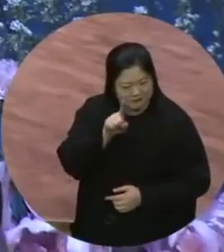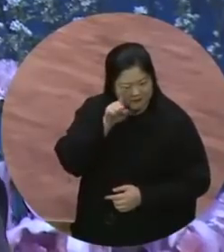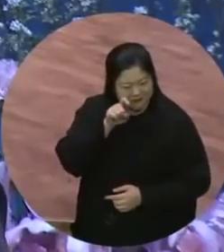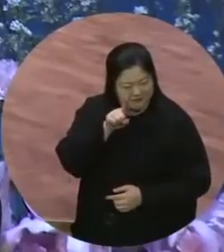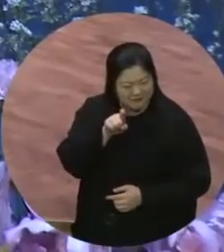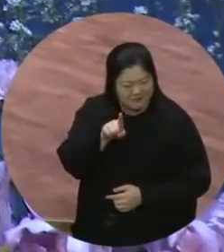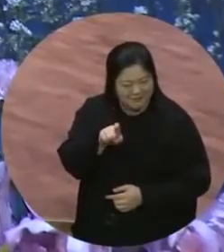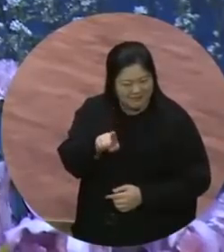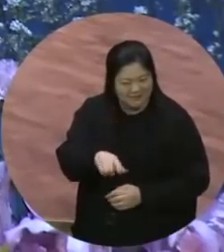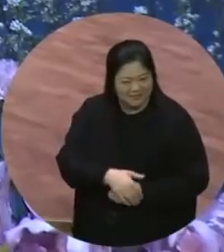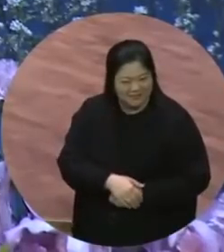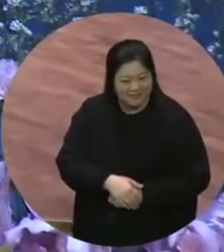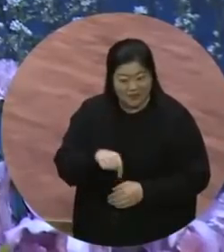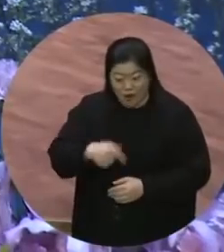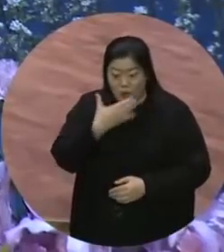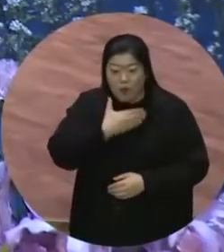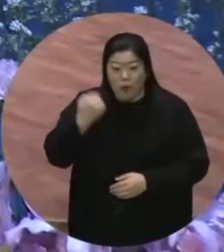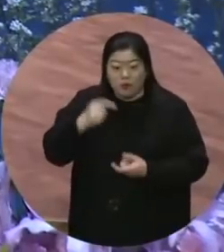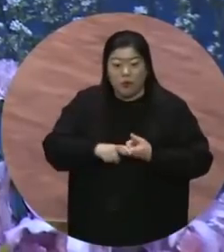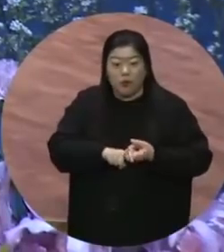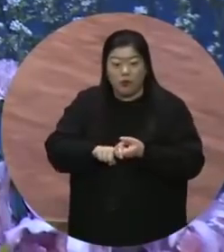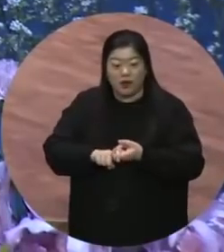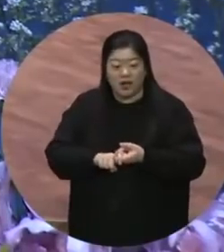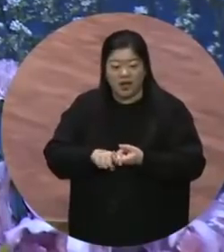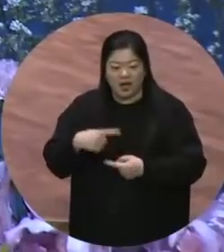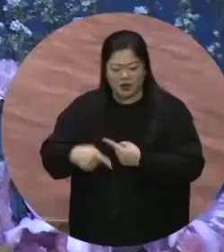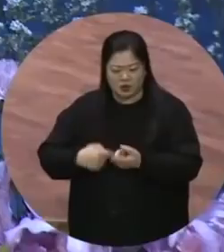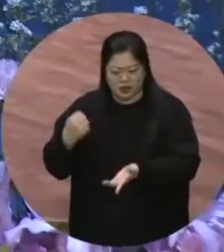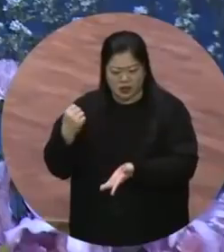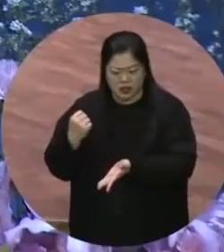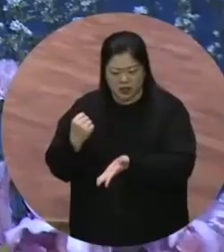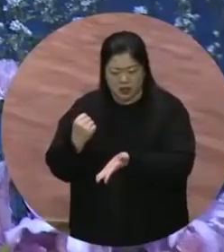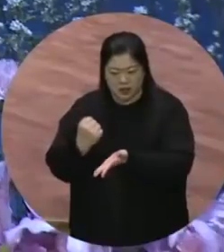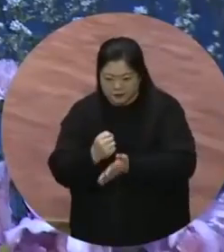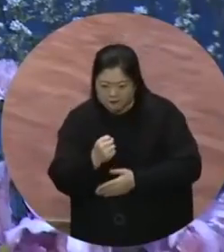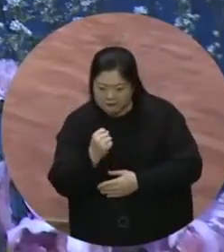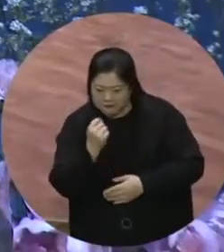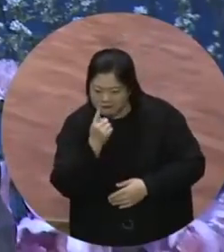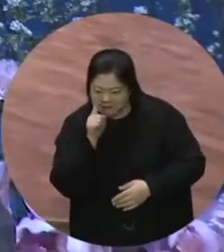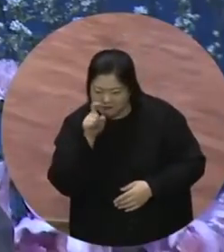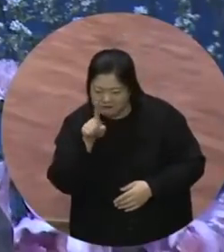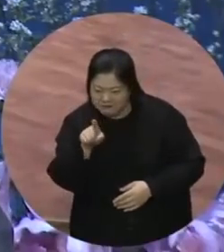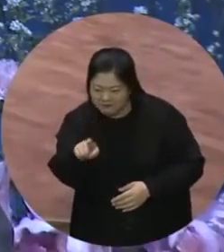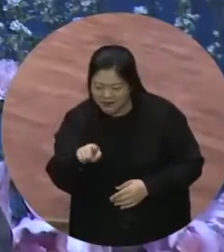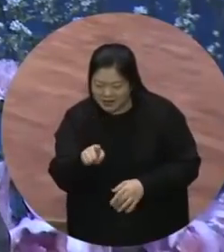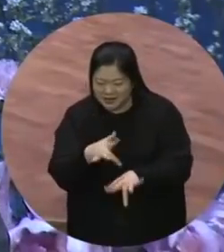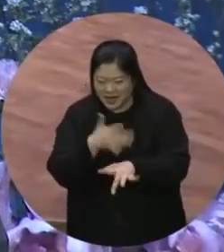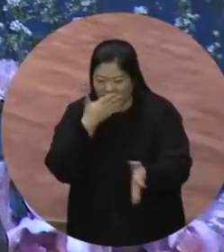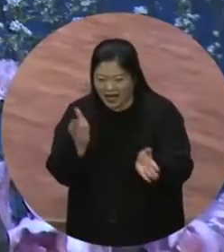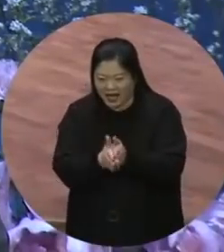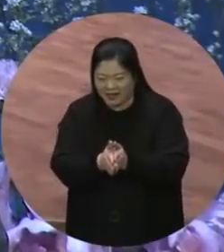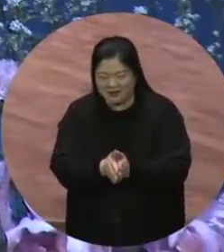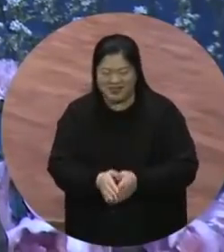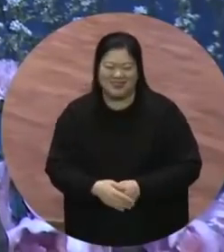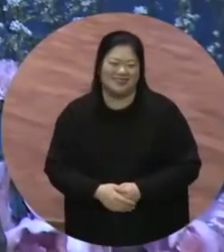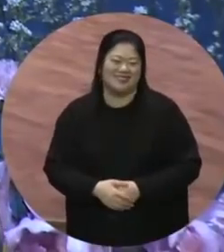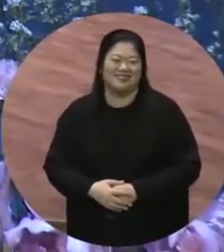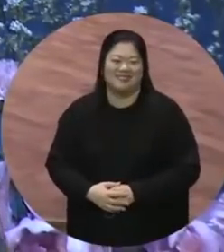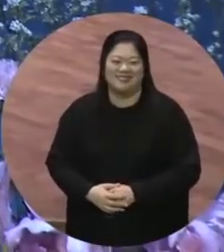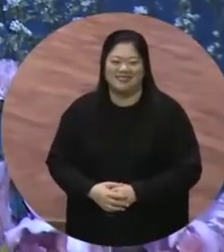복음 공동체인데 부정적인 말할 게 뭐가 있어요? 부정적인 말하는 그 자체가 사단 인도받는 거예요.